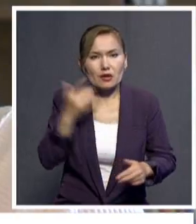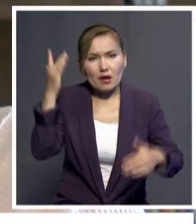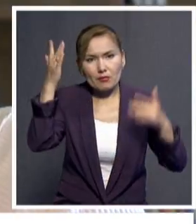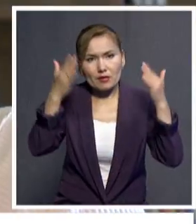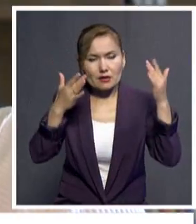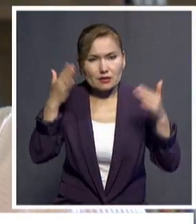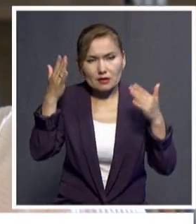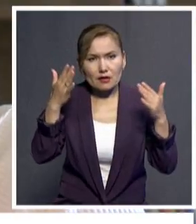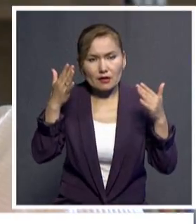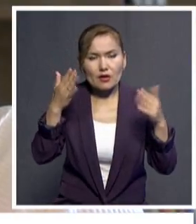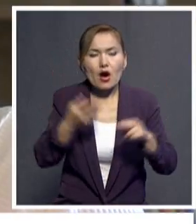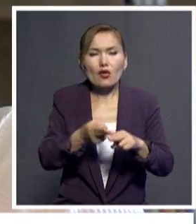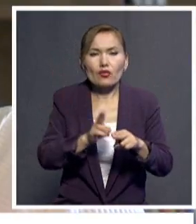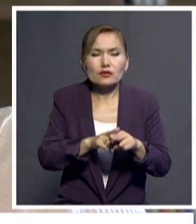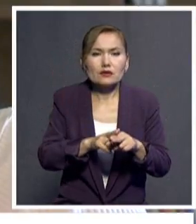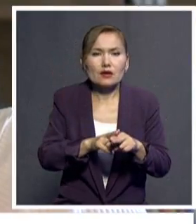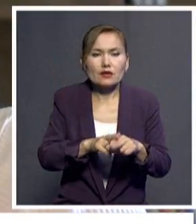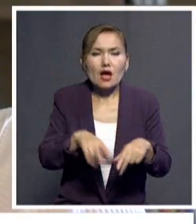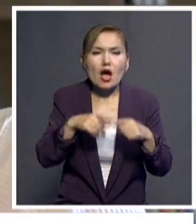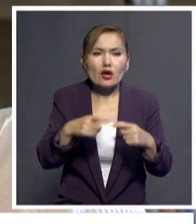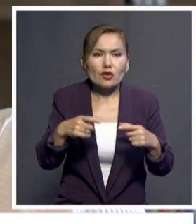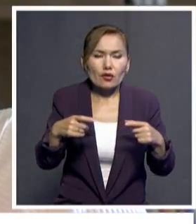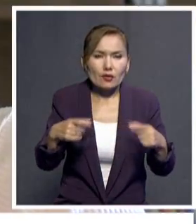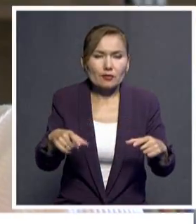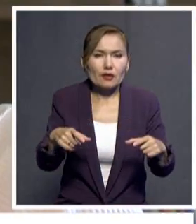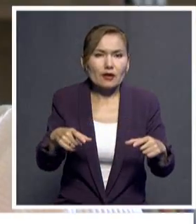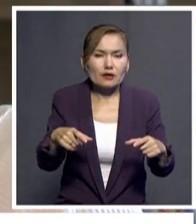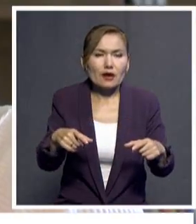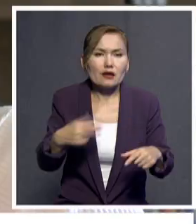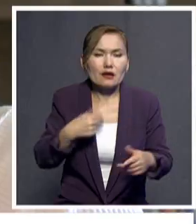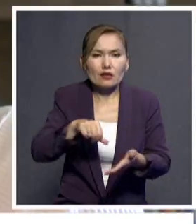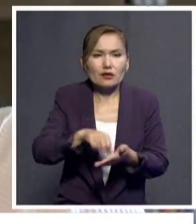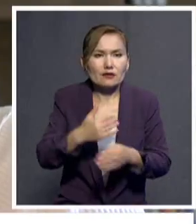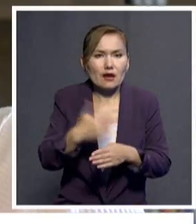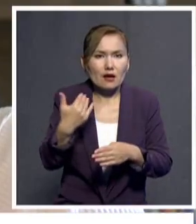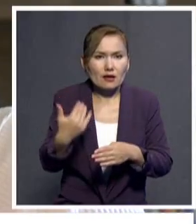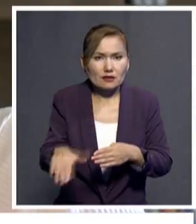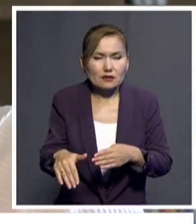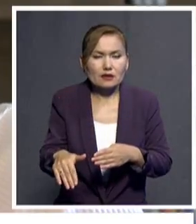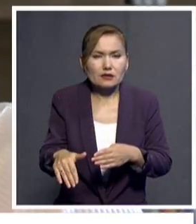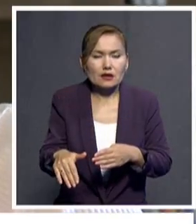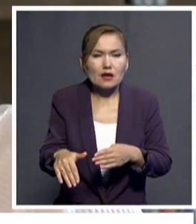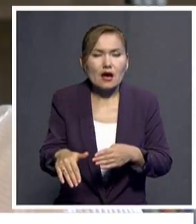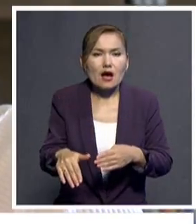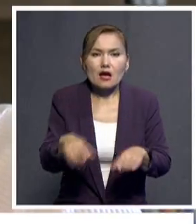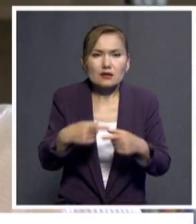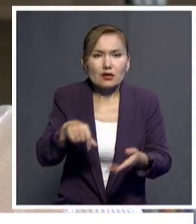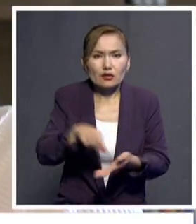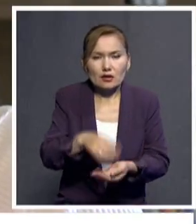мен оның емтиханына кешігіп қалған себебіммен тапсыра алмай қалдым. Және